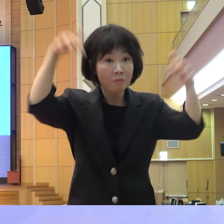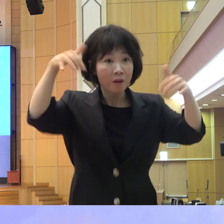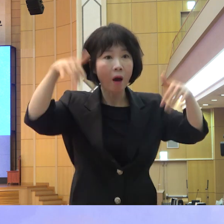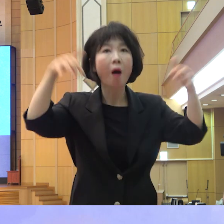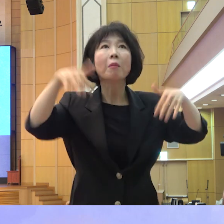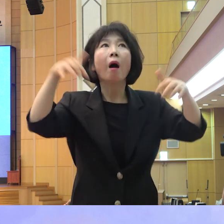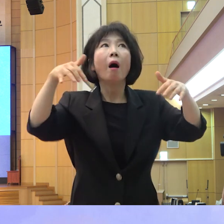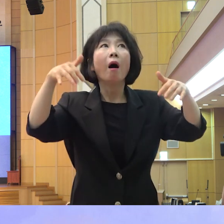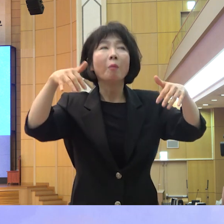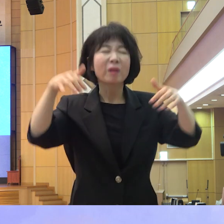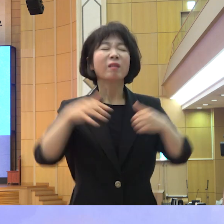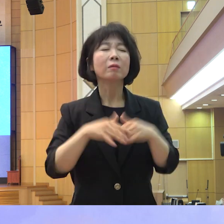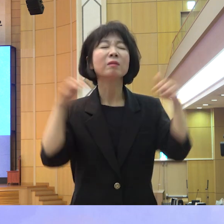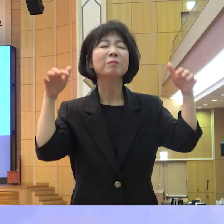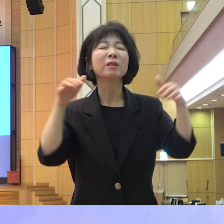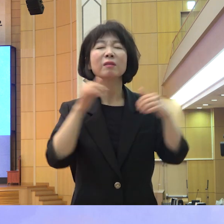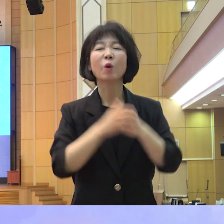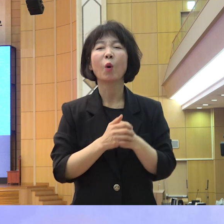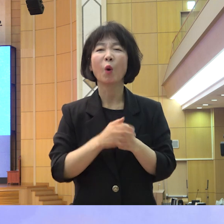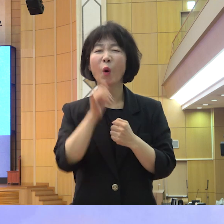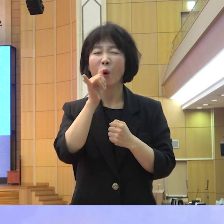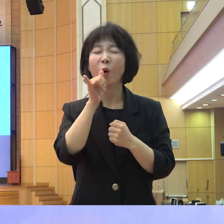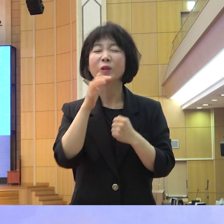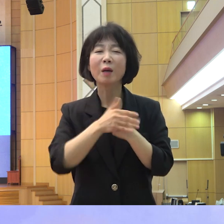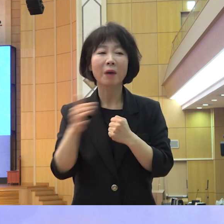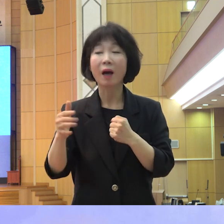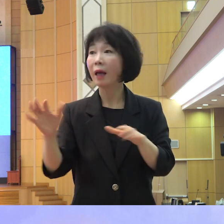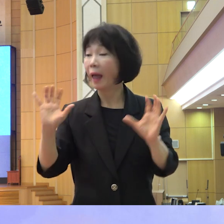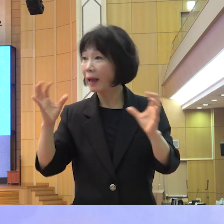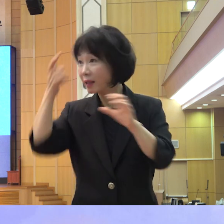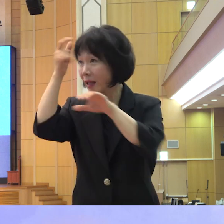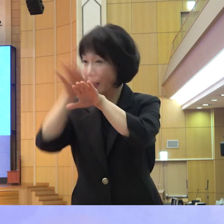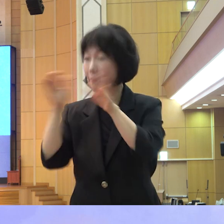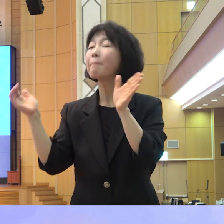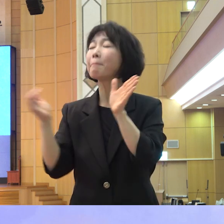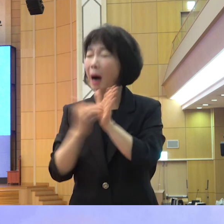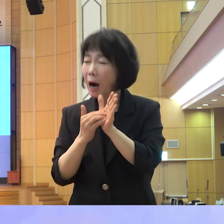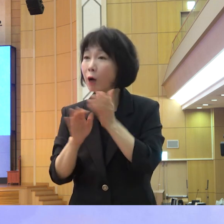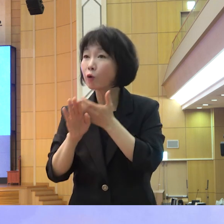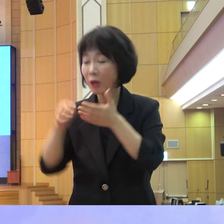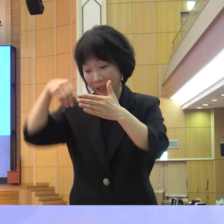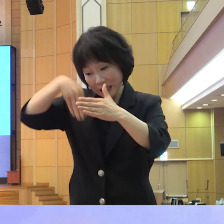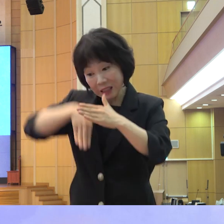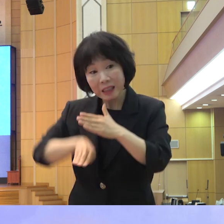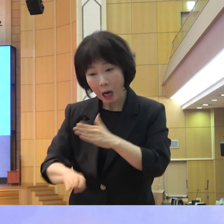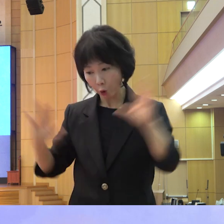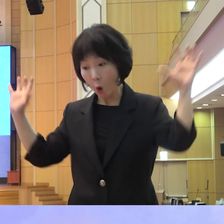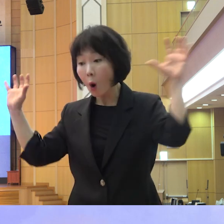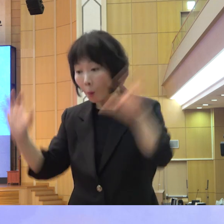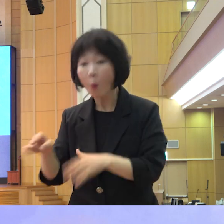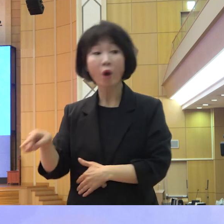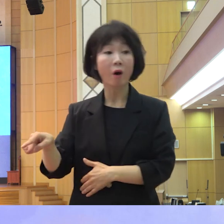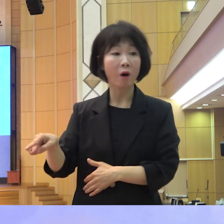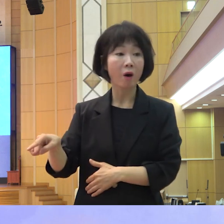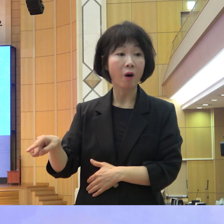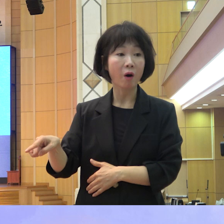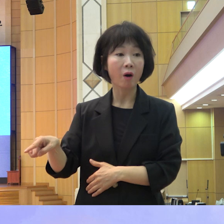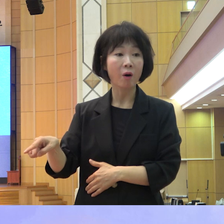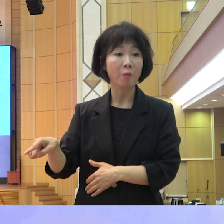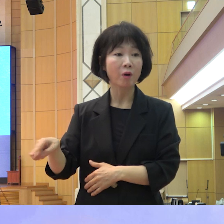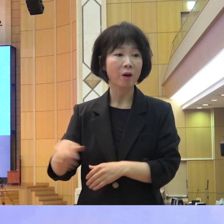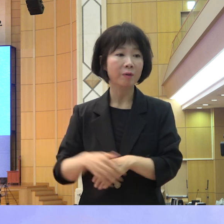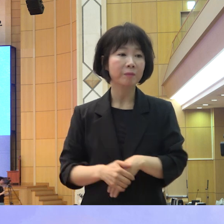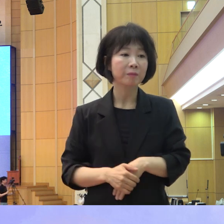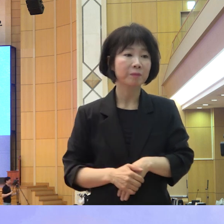그래서 우리 어린이 아이들은 예배 마치고 지하 성전으로 가시면 오늘 부모님